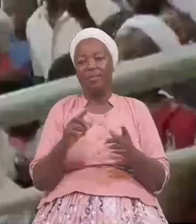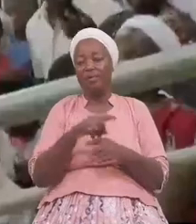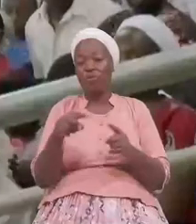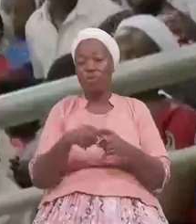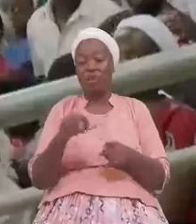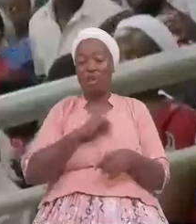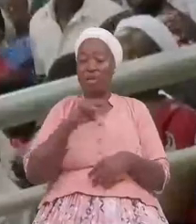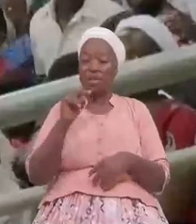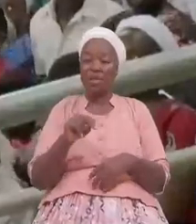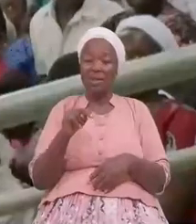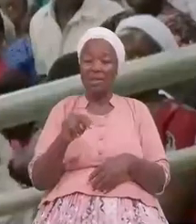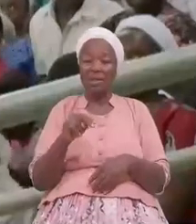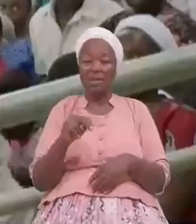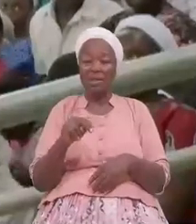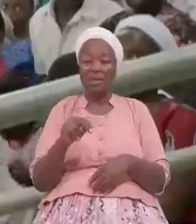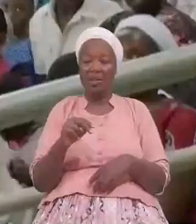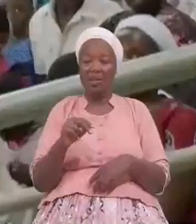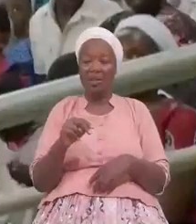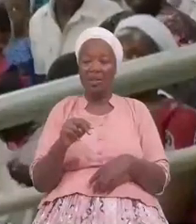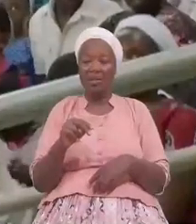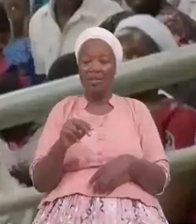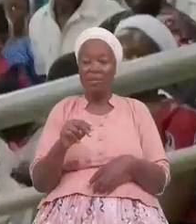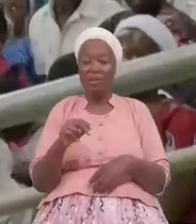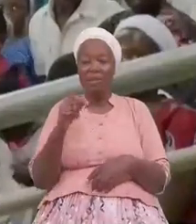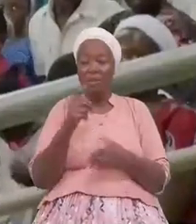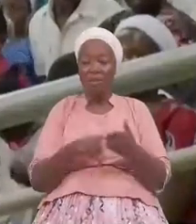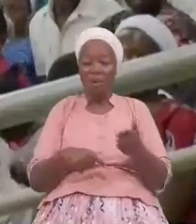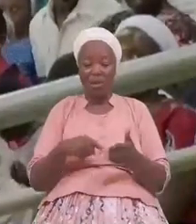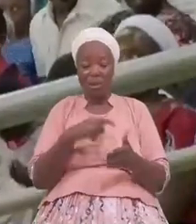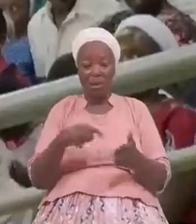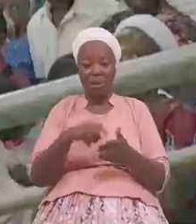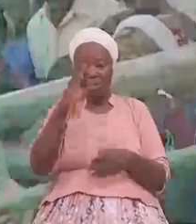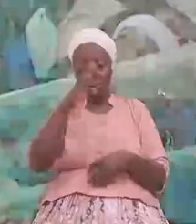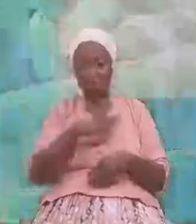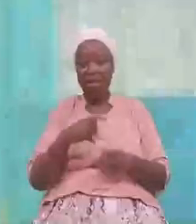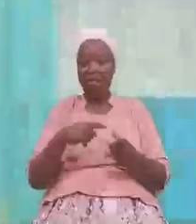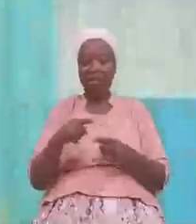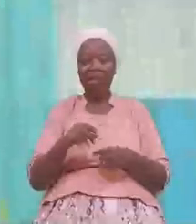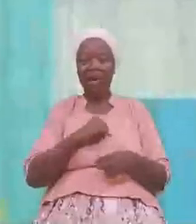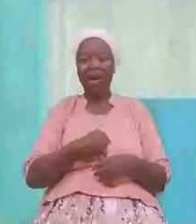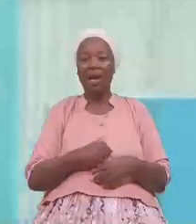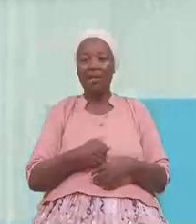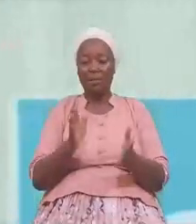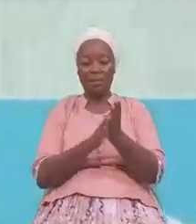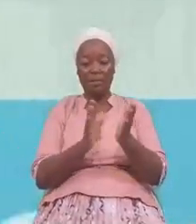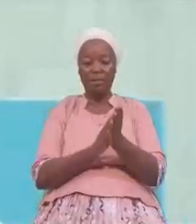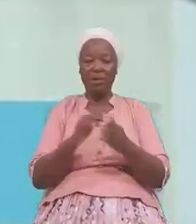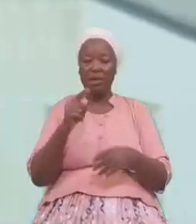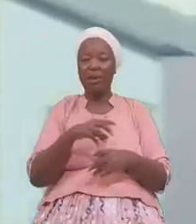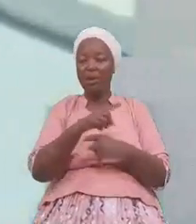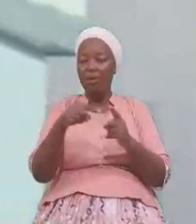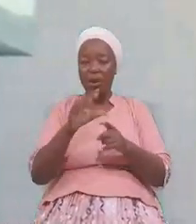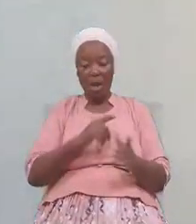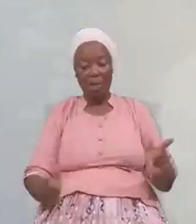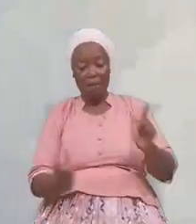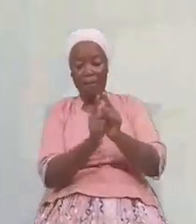Quand je rencontre des gens sages, je leur tire chapeau. Quand je rencontre des gens